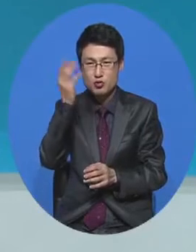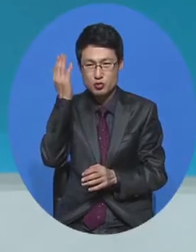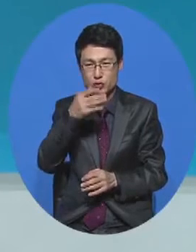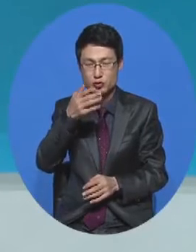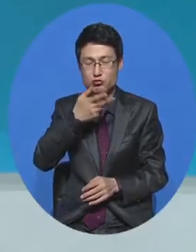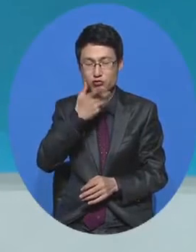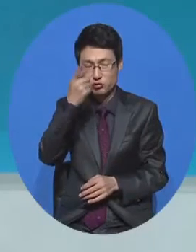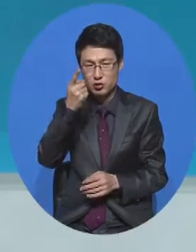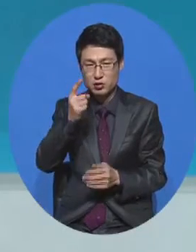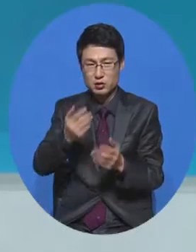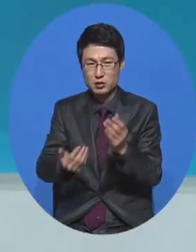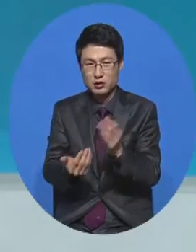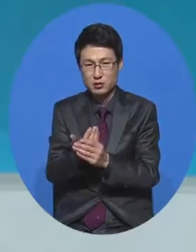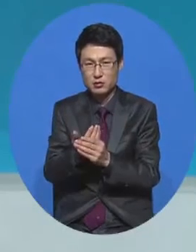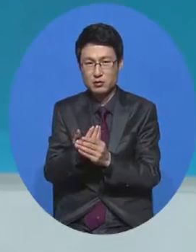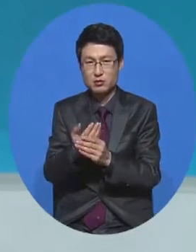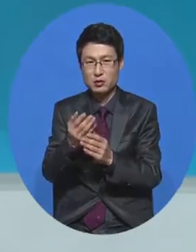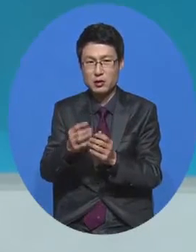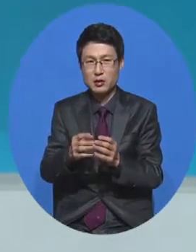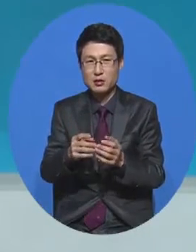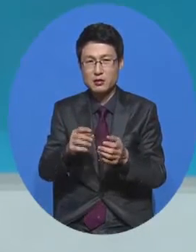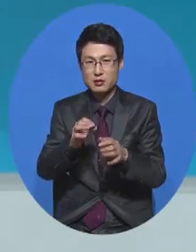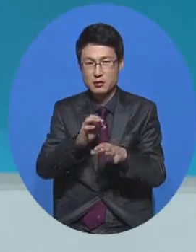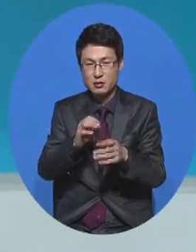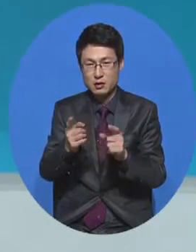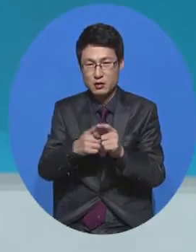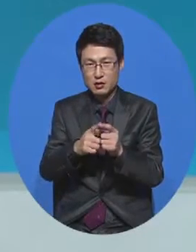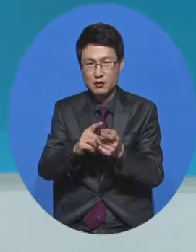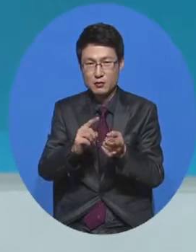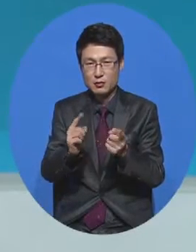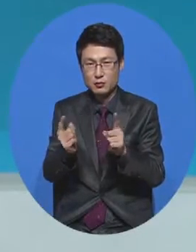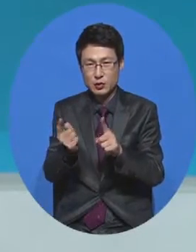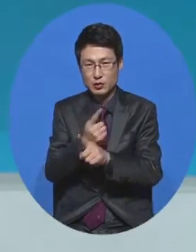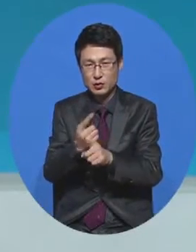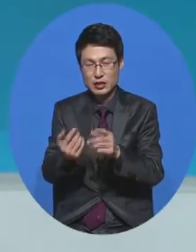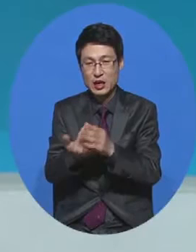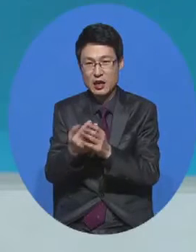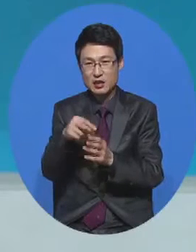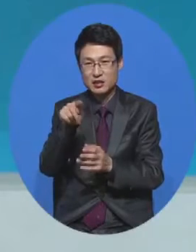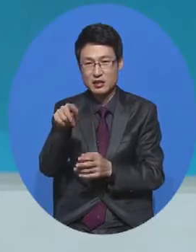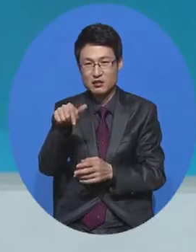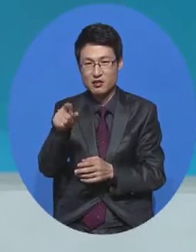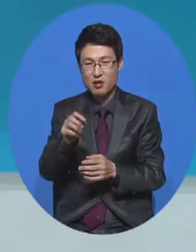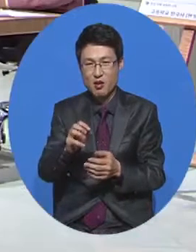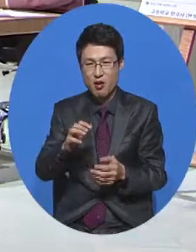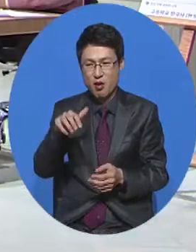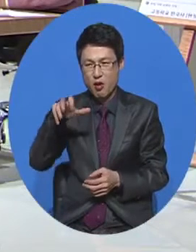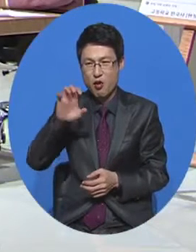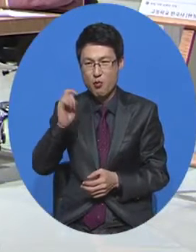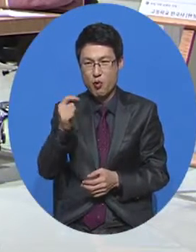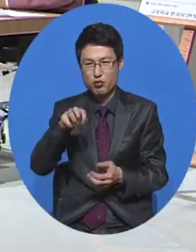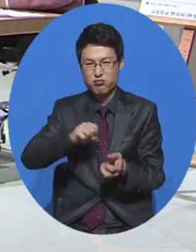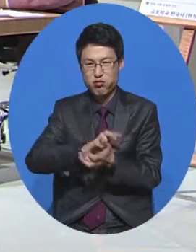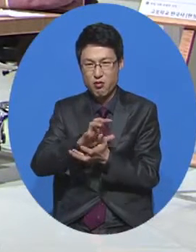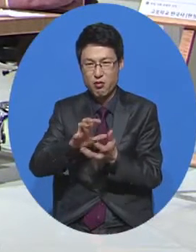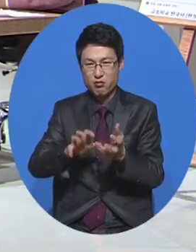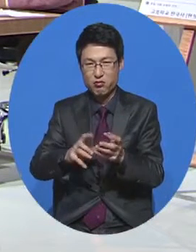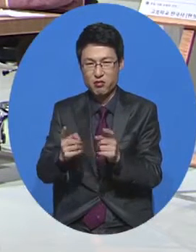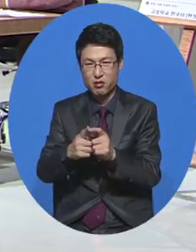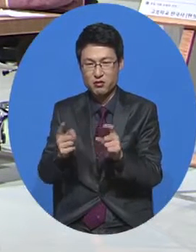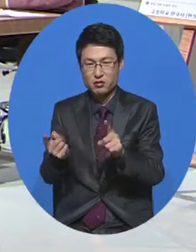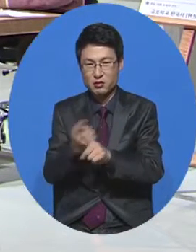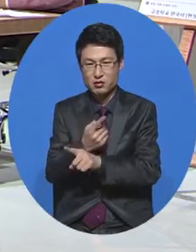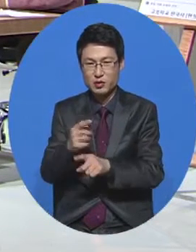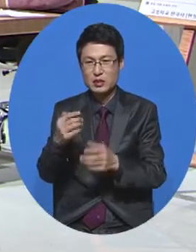9 사건이라 뭐 했죠 약 층에서 여순 사건 이라면서 있대서 비로소 폭동이 사라지고 체험을 사건 이라는 명칭을